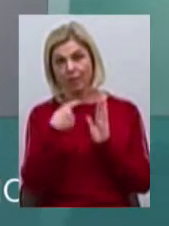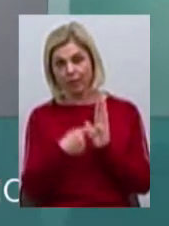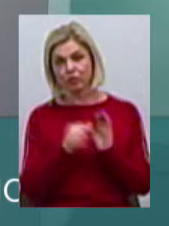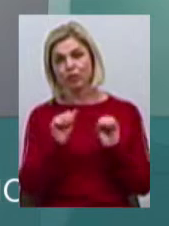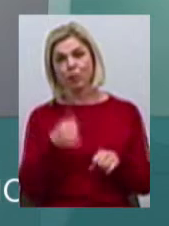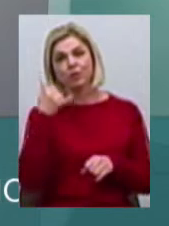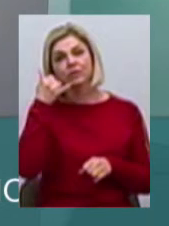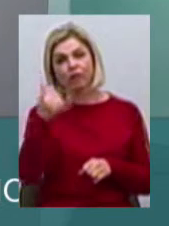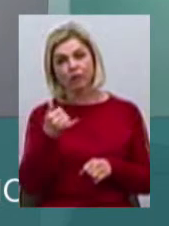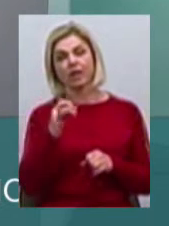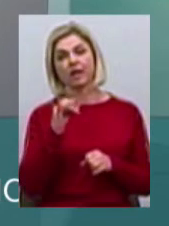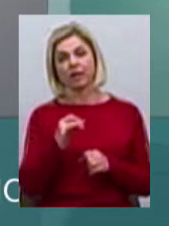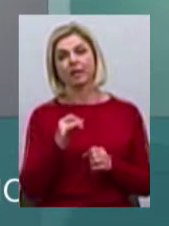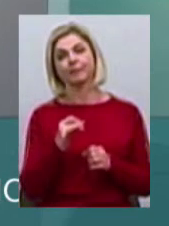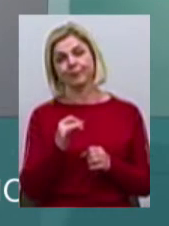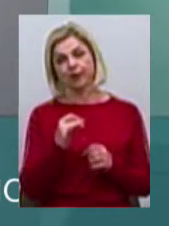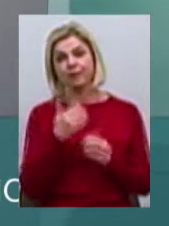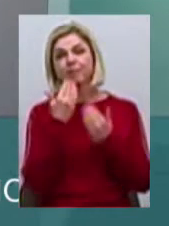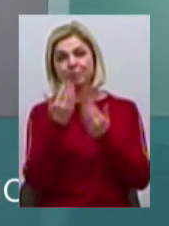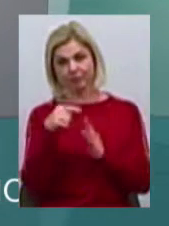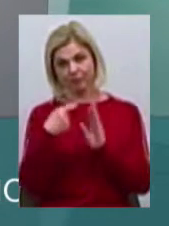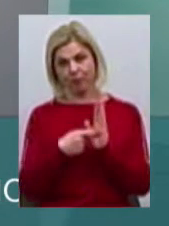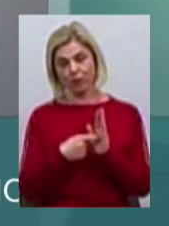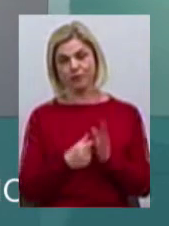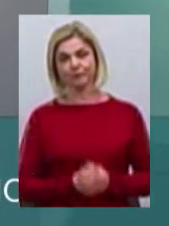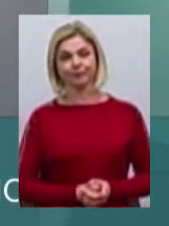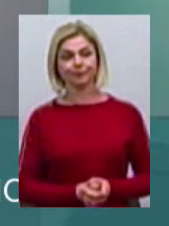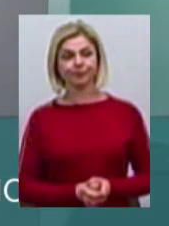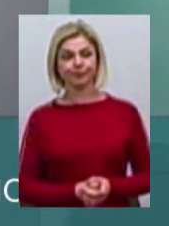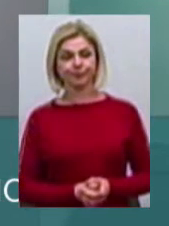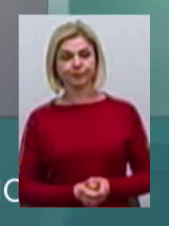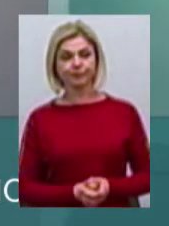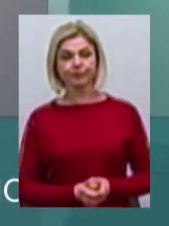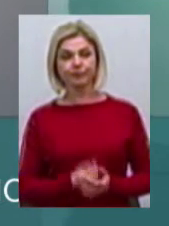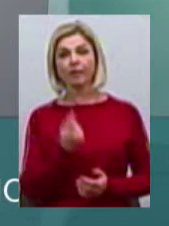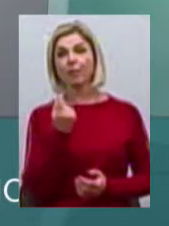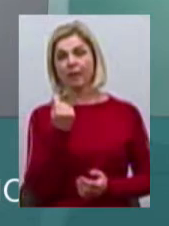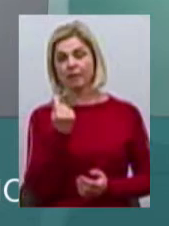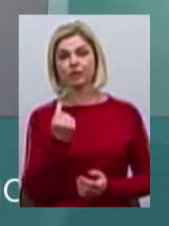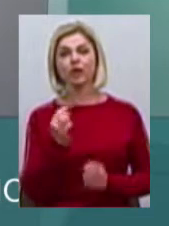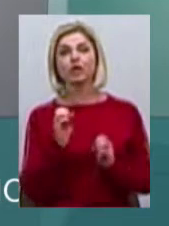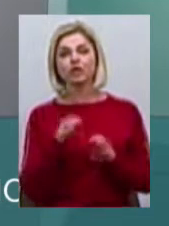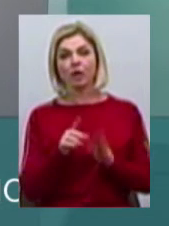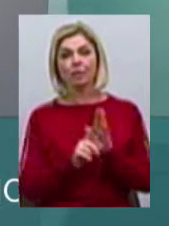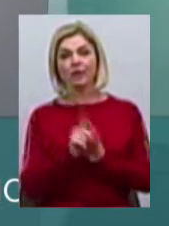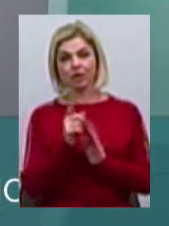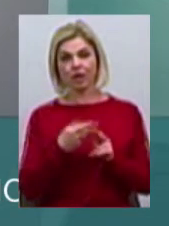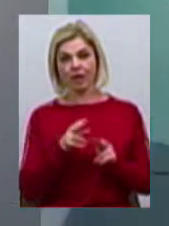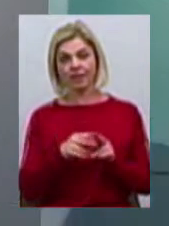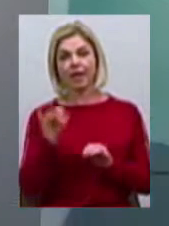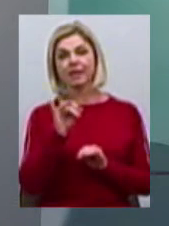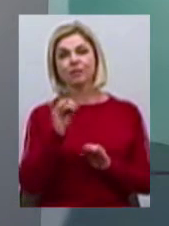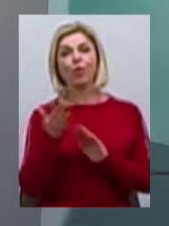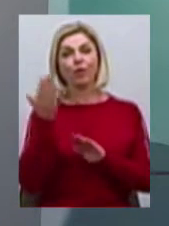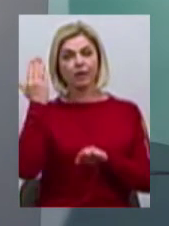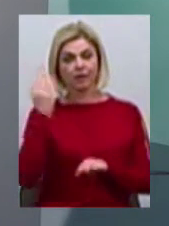ласка, телефонуйте, у нас залишається приблизно 25 хвилин, можливо, трошки менше. Ну і перш ніж, власне, почати цей екскурс в історію, я